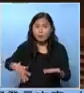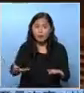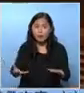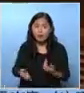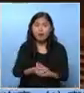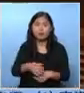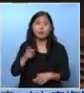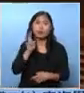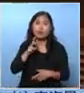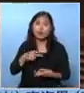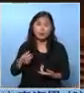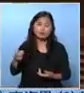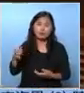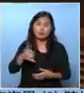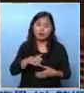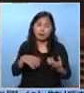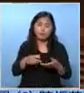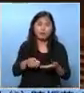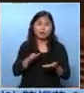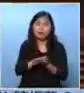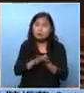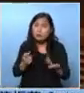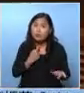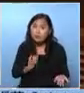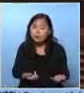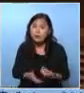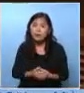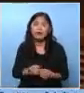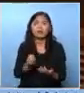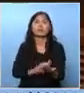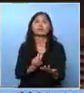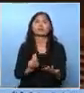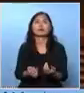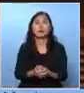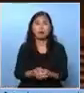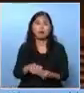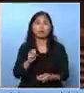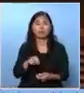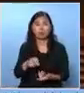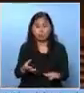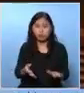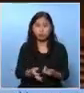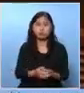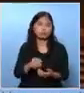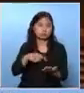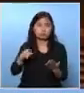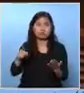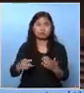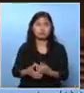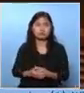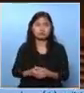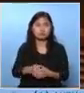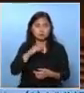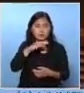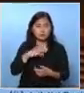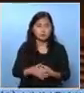嚟會被否決咩？條議案一係就係冇變化，原本咁通過。如